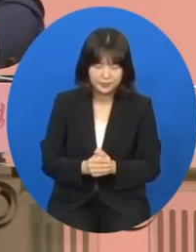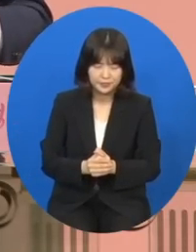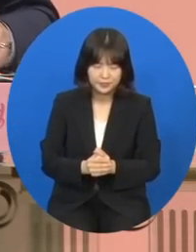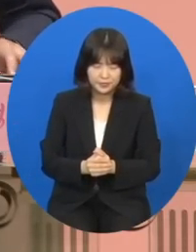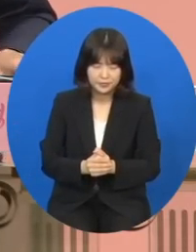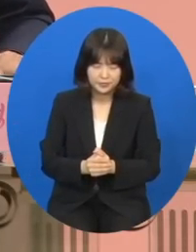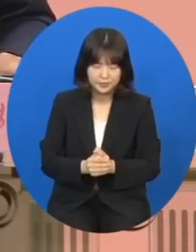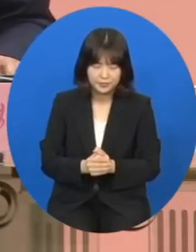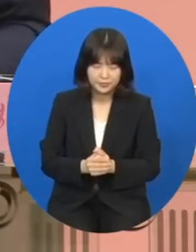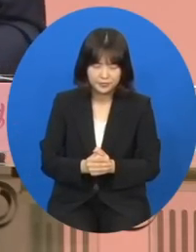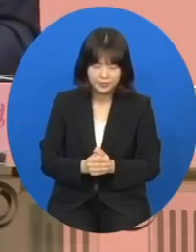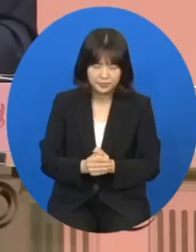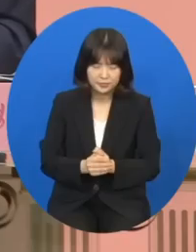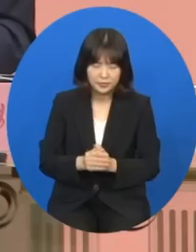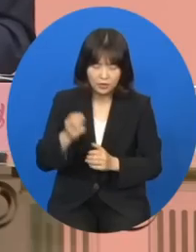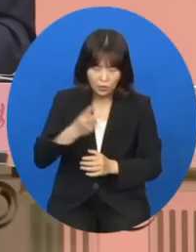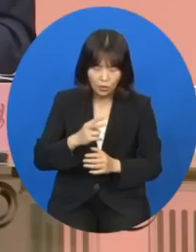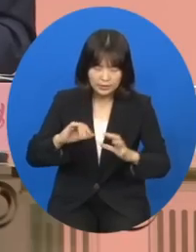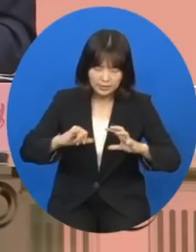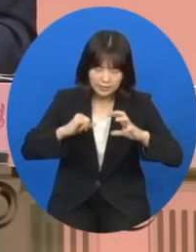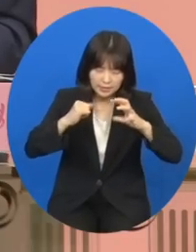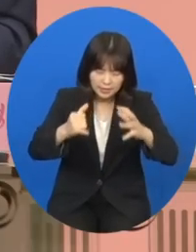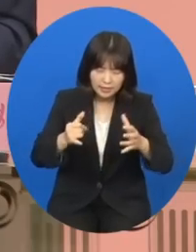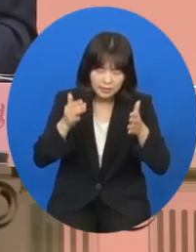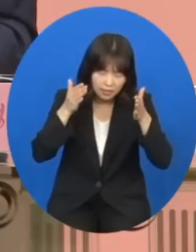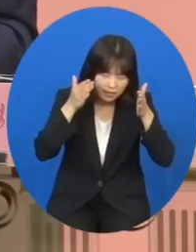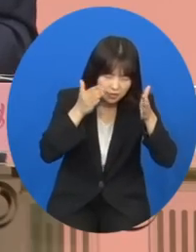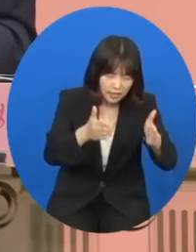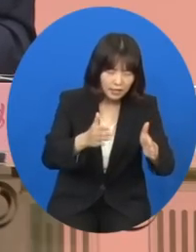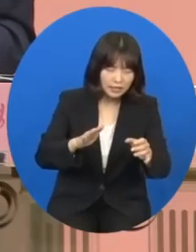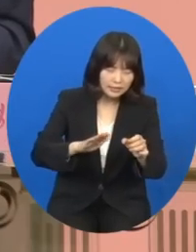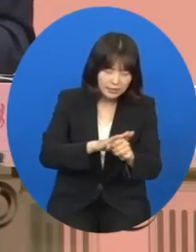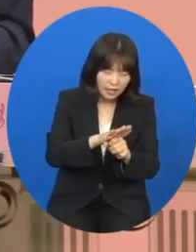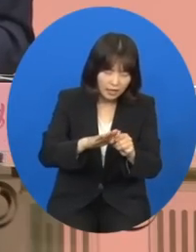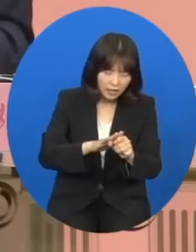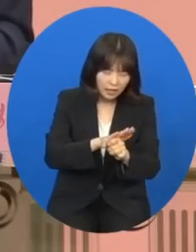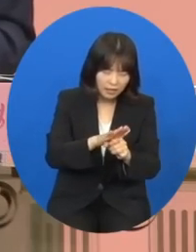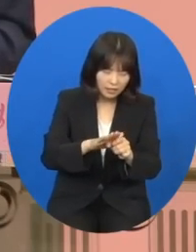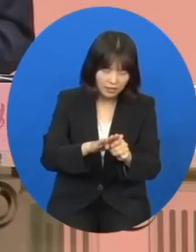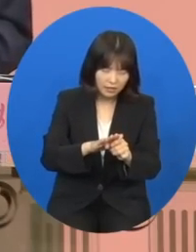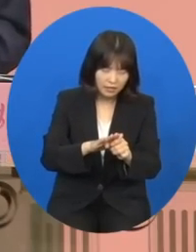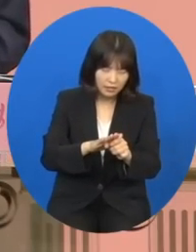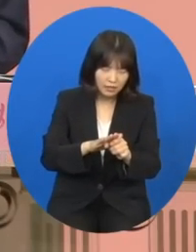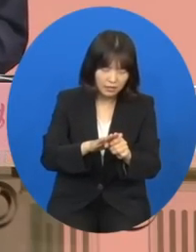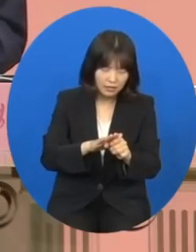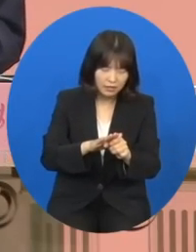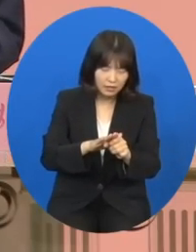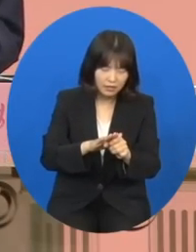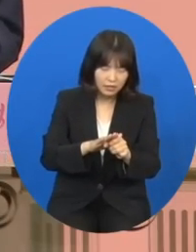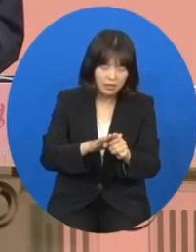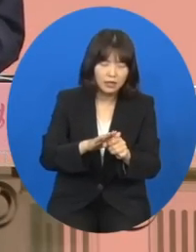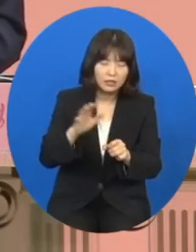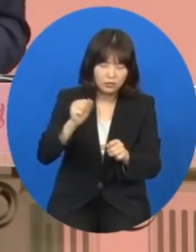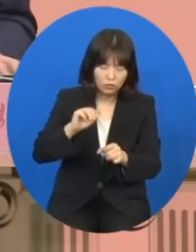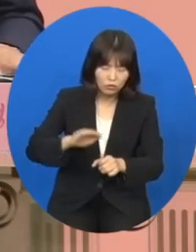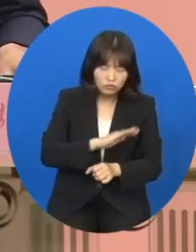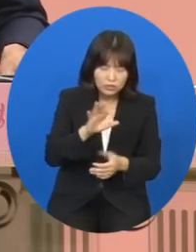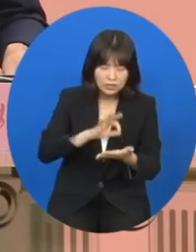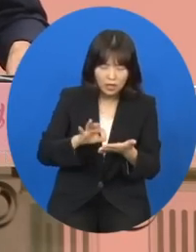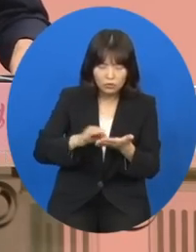들어 고로 그리고 이 세상을 향한 사랑의 메시지로 우리 를 사용하여 주시니 주님 감사합니다